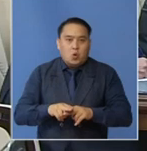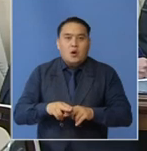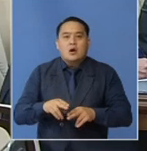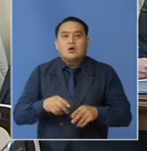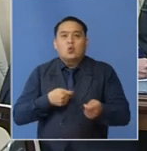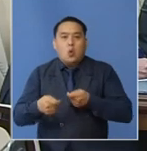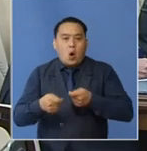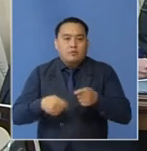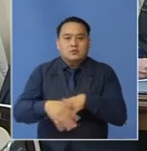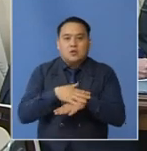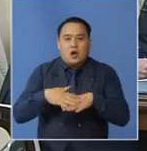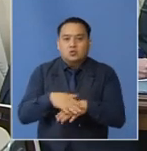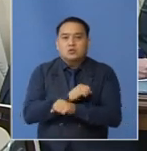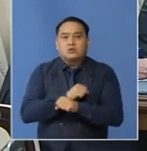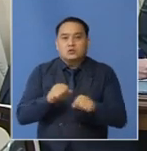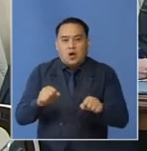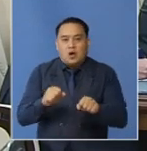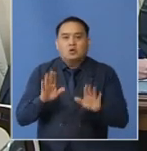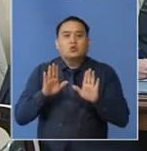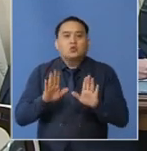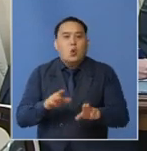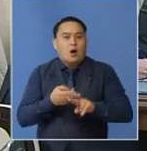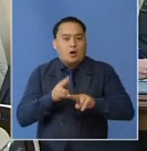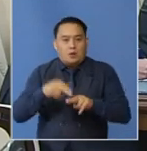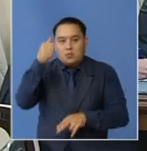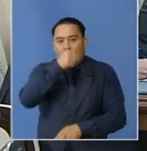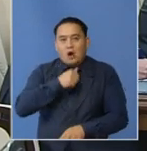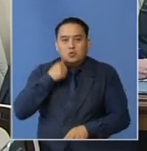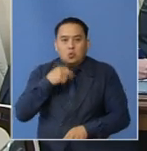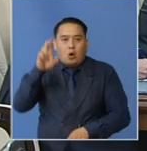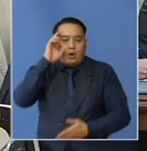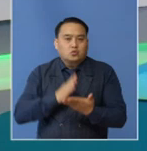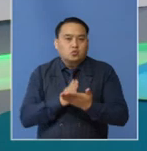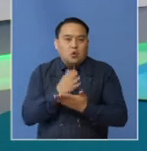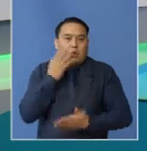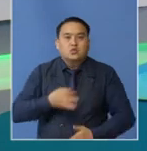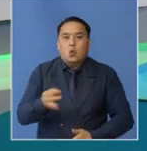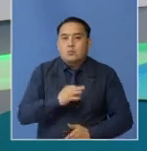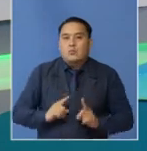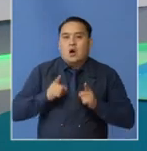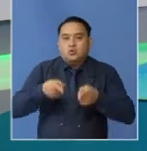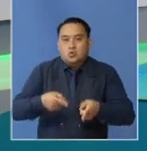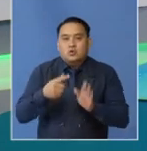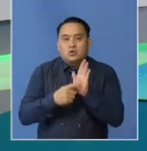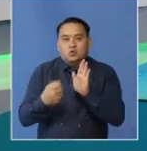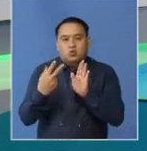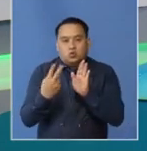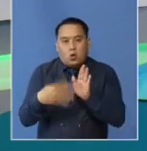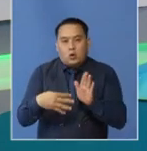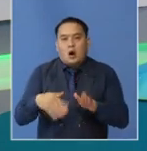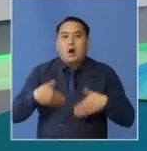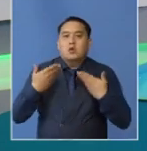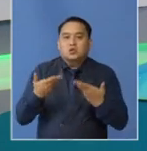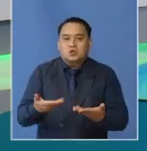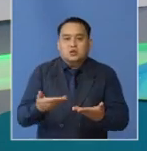между властью и народом быть не должно. Только за текущий год в Департамент госслужбы Алматинской области поступило 740